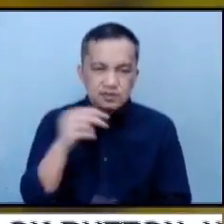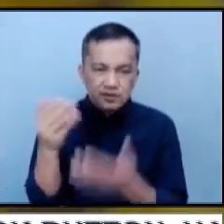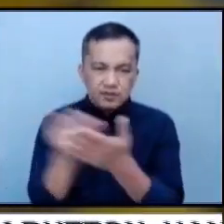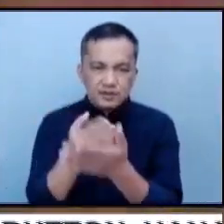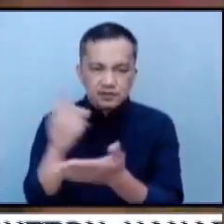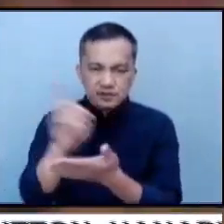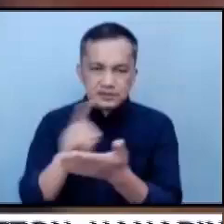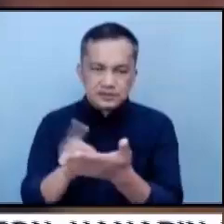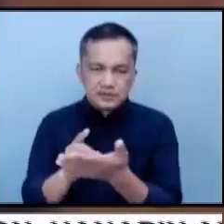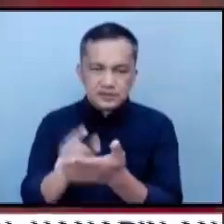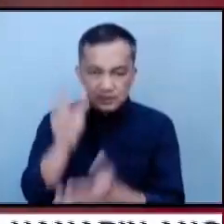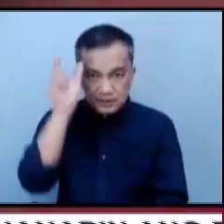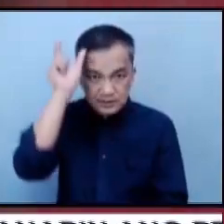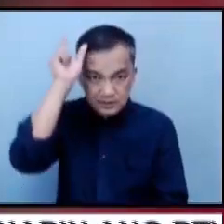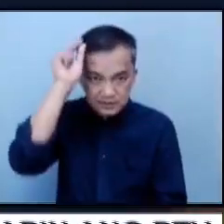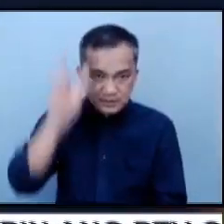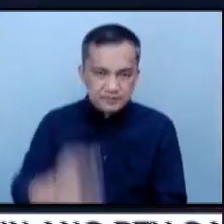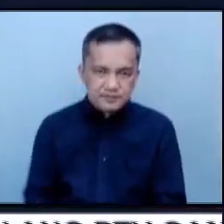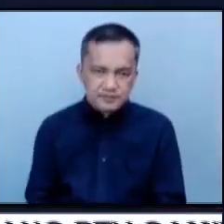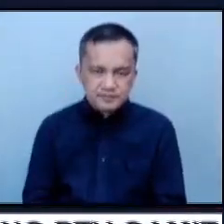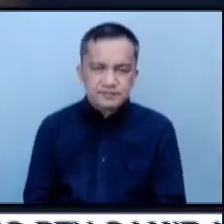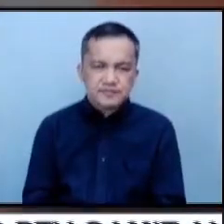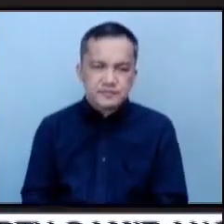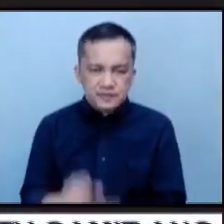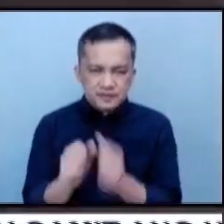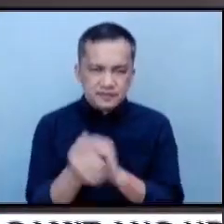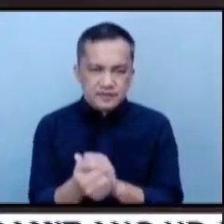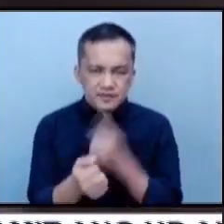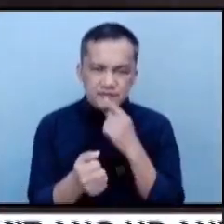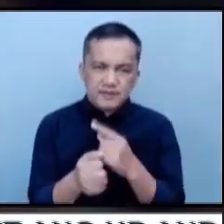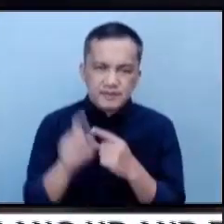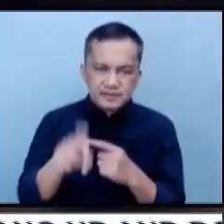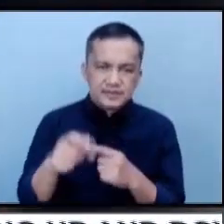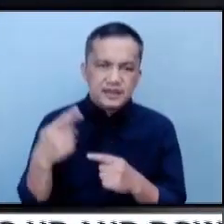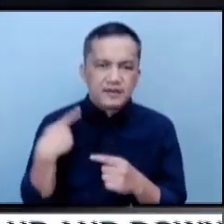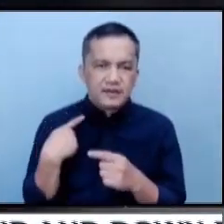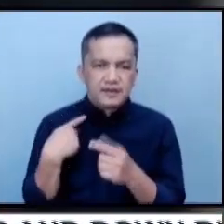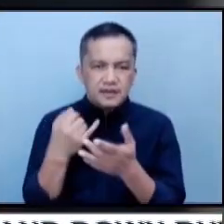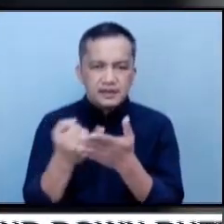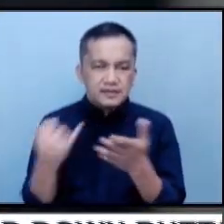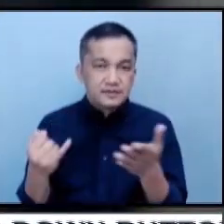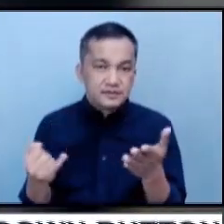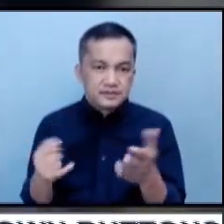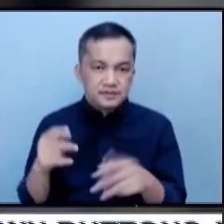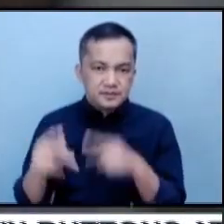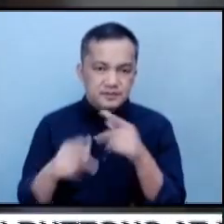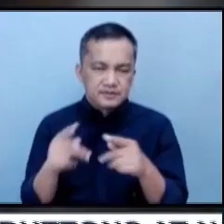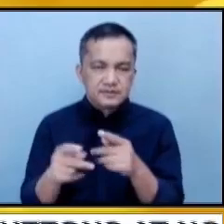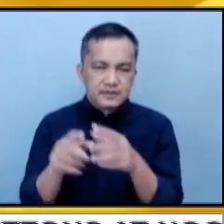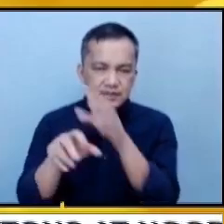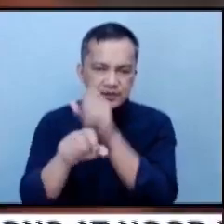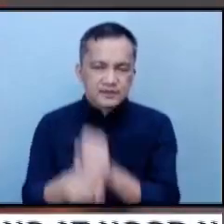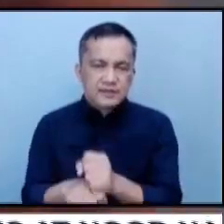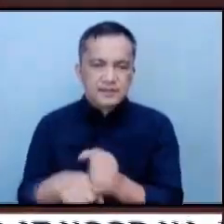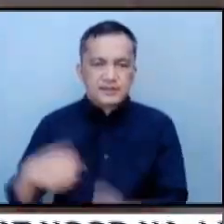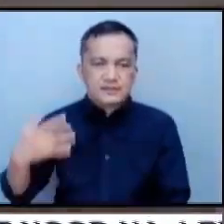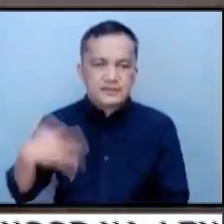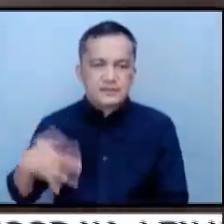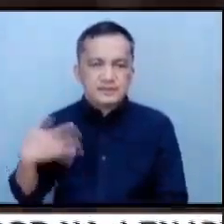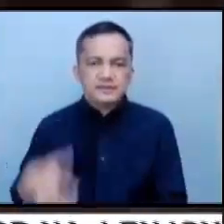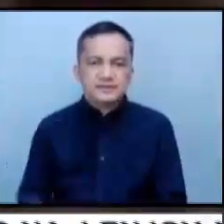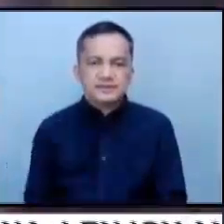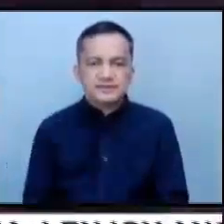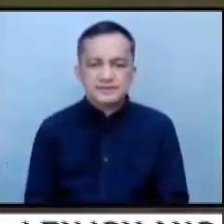na may ribbon. Naging isang must-have item na ito para sa mga taong mahilig sa fashion.